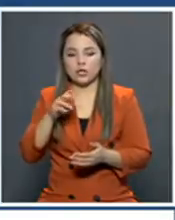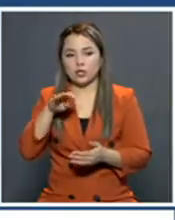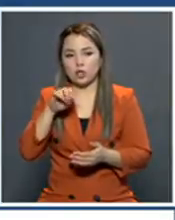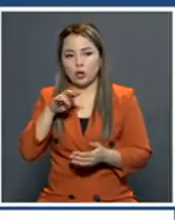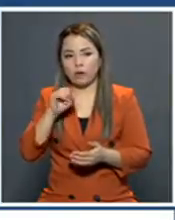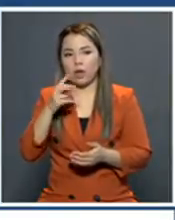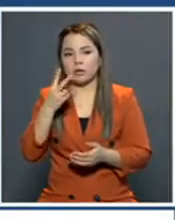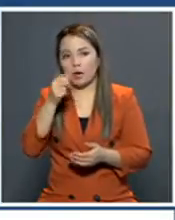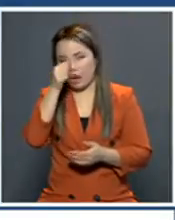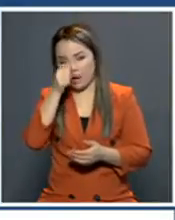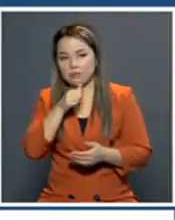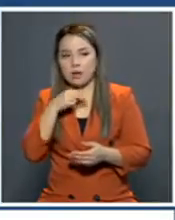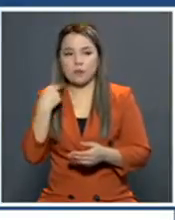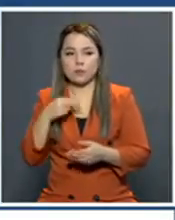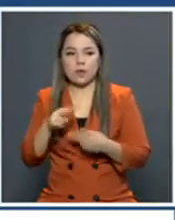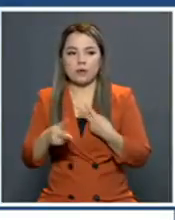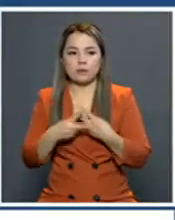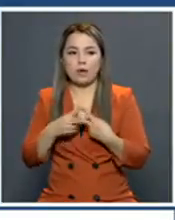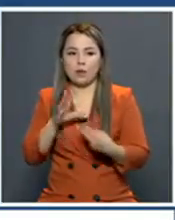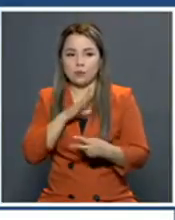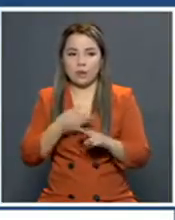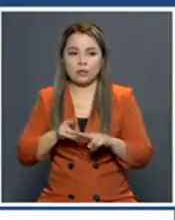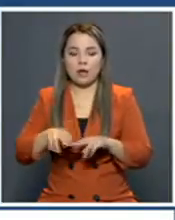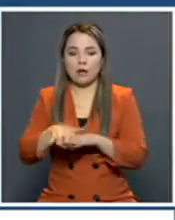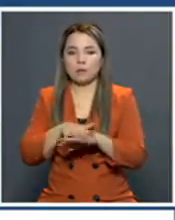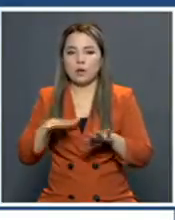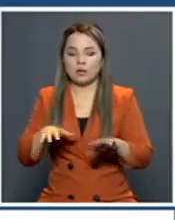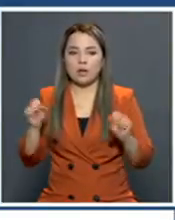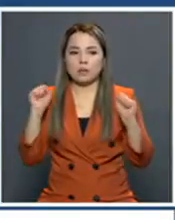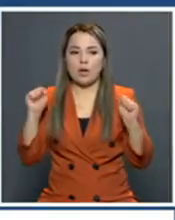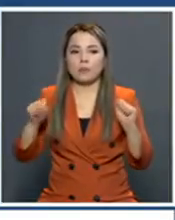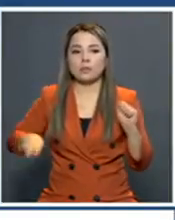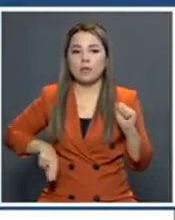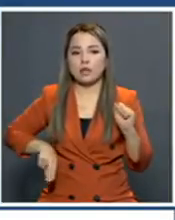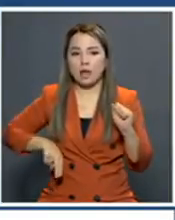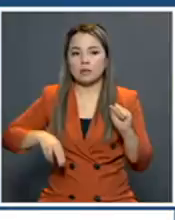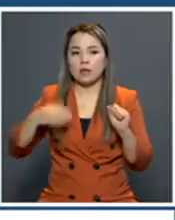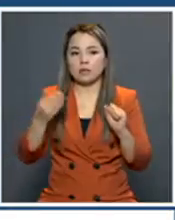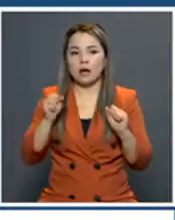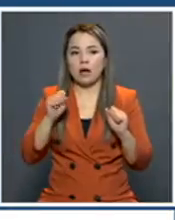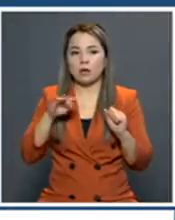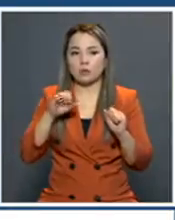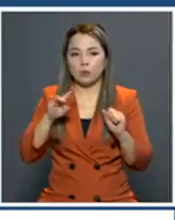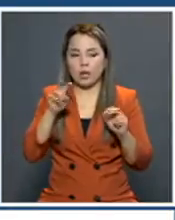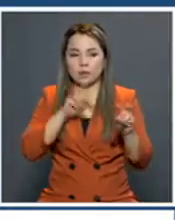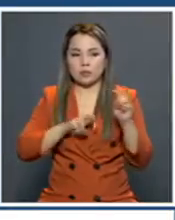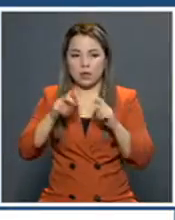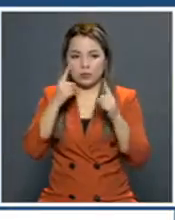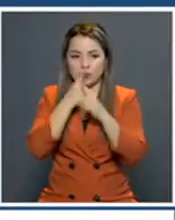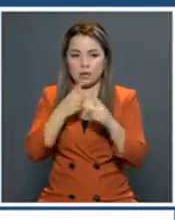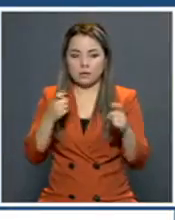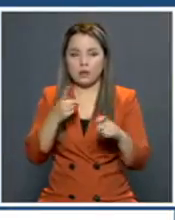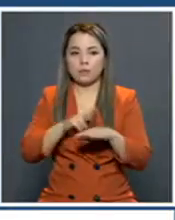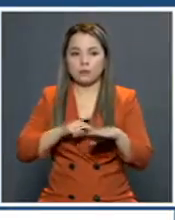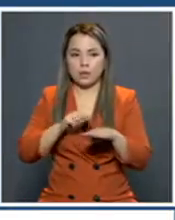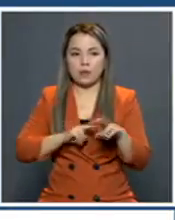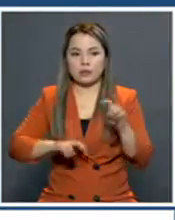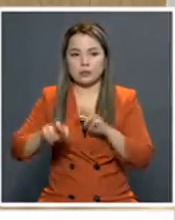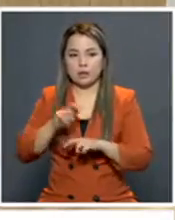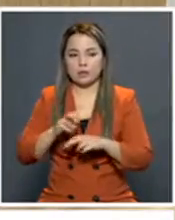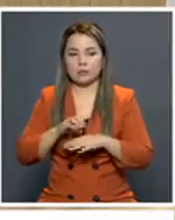Ал Астана Мотор Спортс командасының директоры Артур Ардавичуске халықаралық іздеу жарияланған. Оны Интерпол да іздестіріп